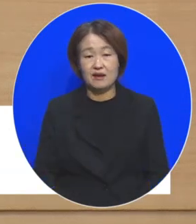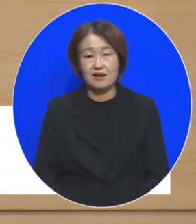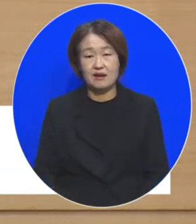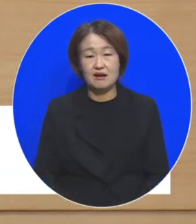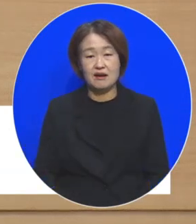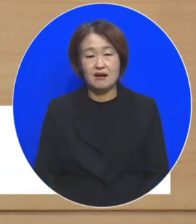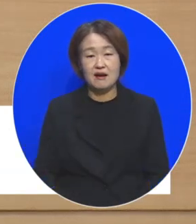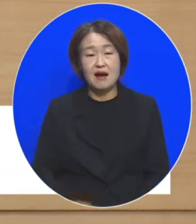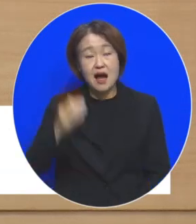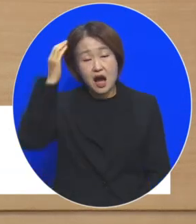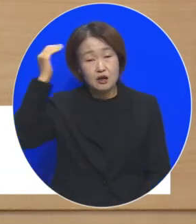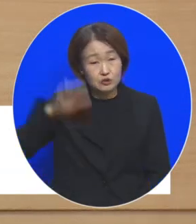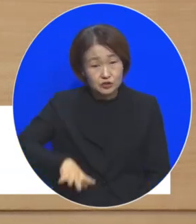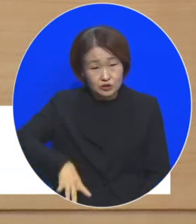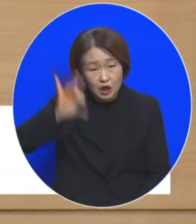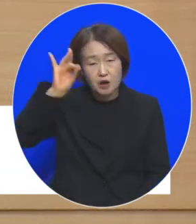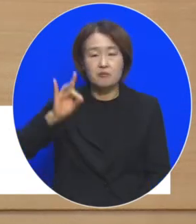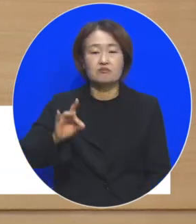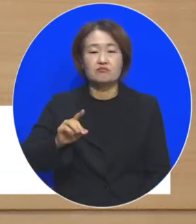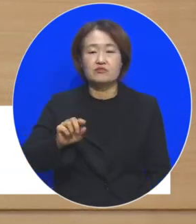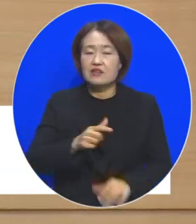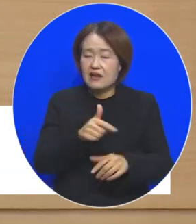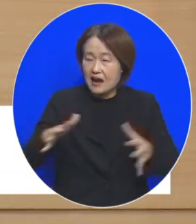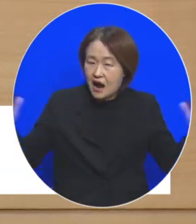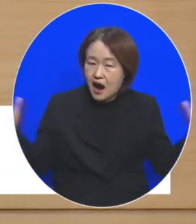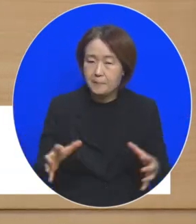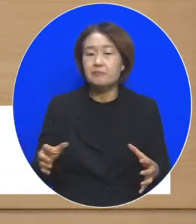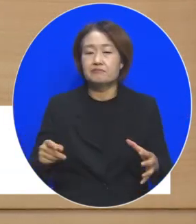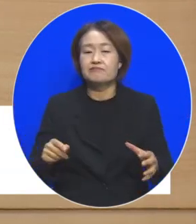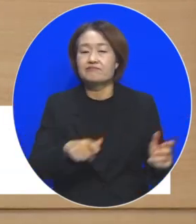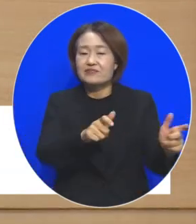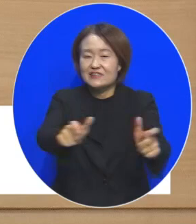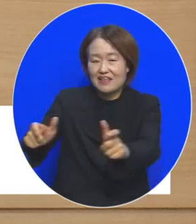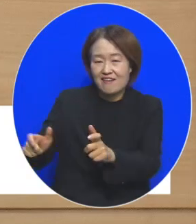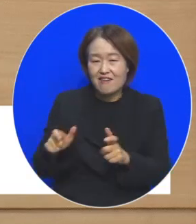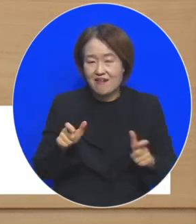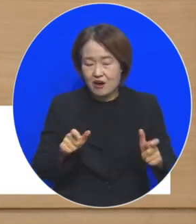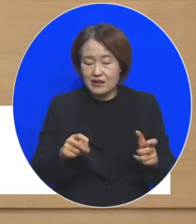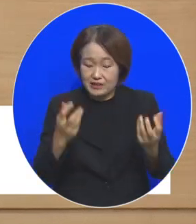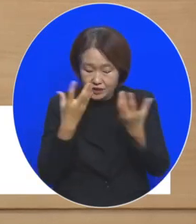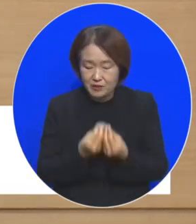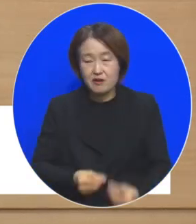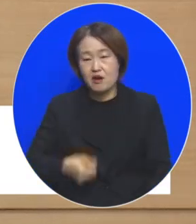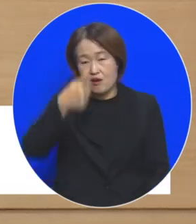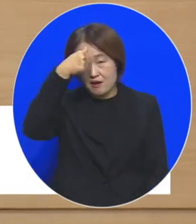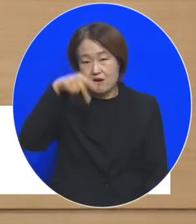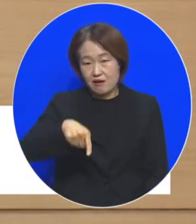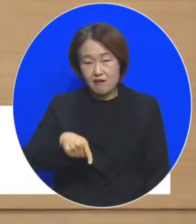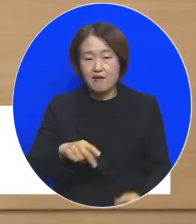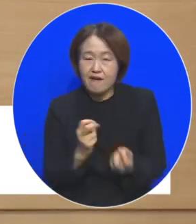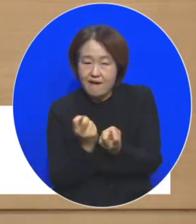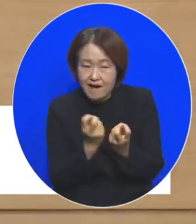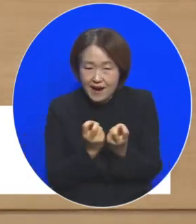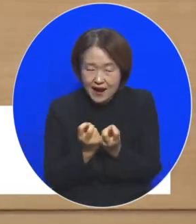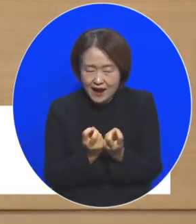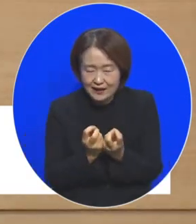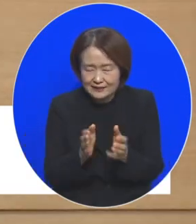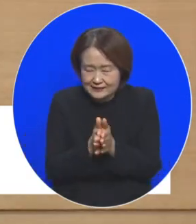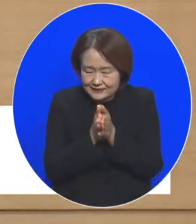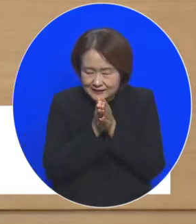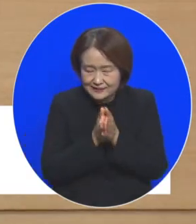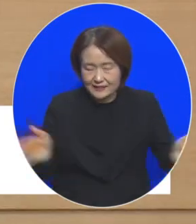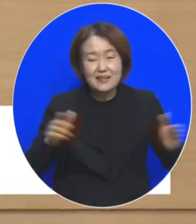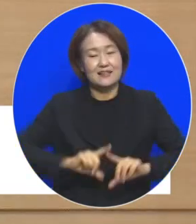역사상 최초의 포괄적 지역 전략인 인도 태평양 전략의 실행에 원년이